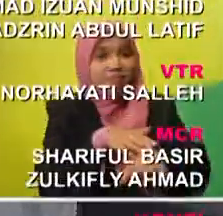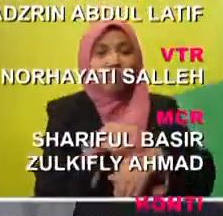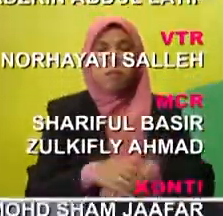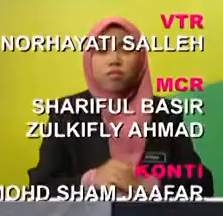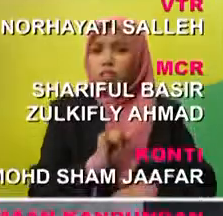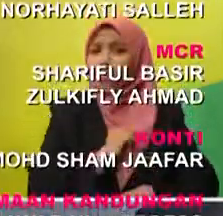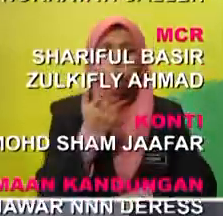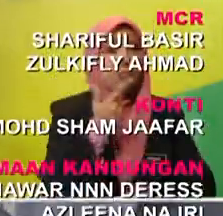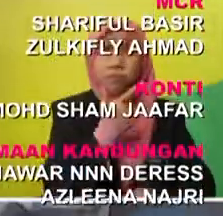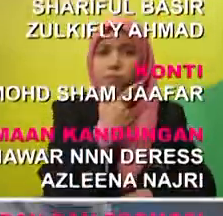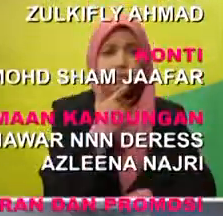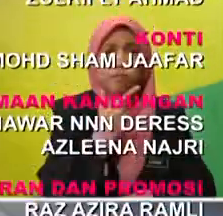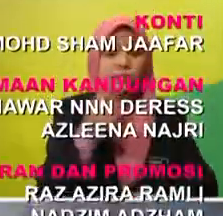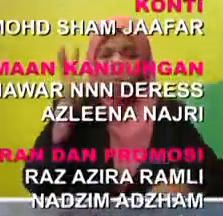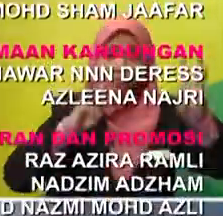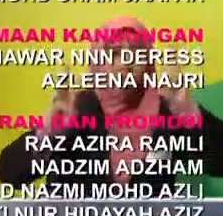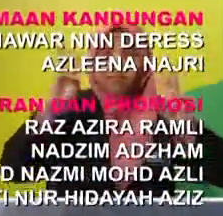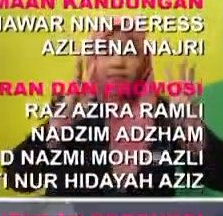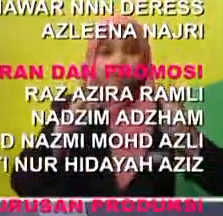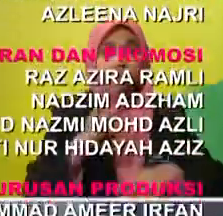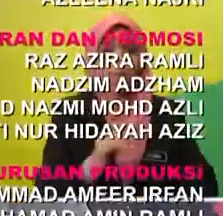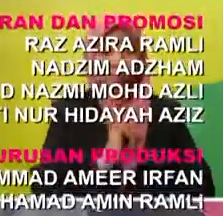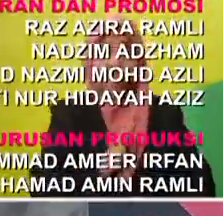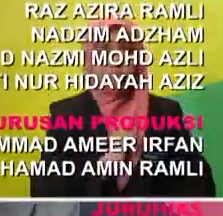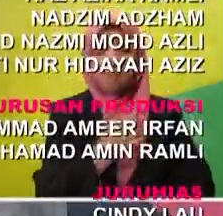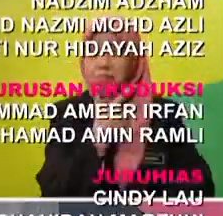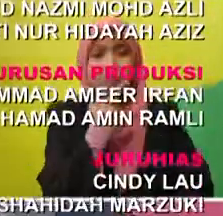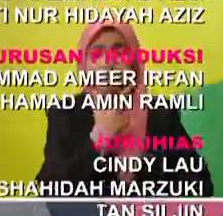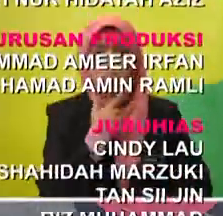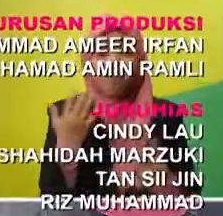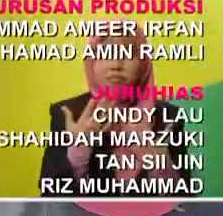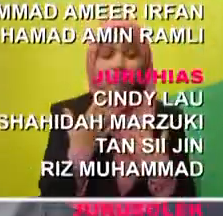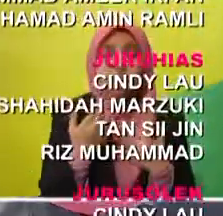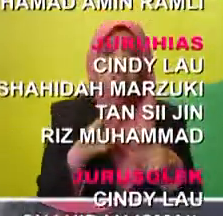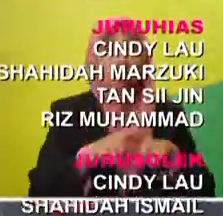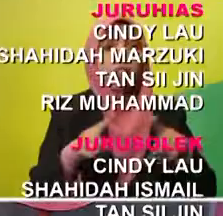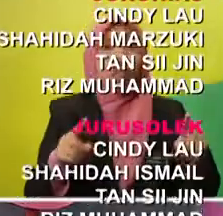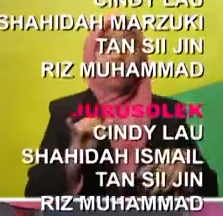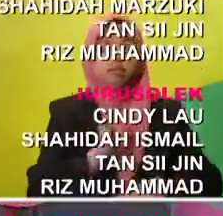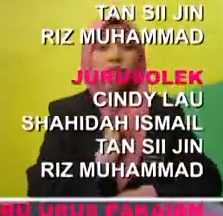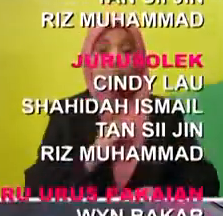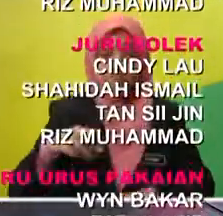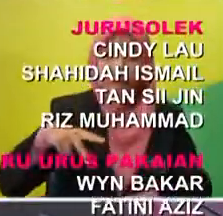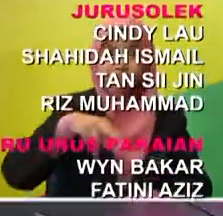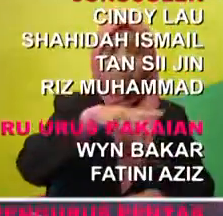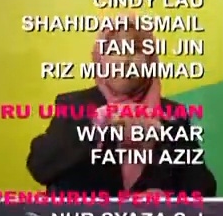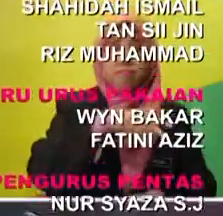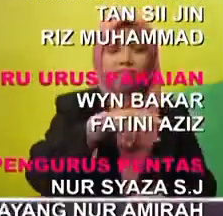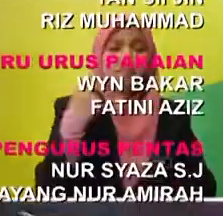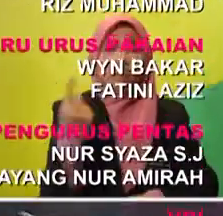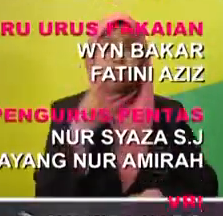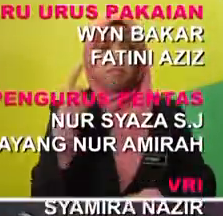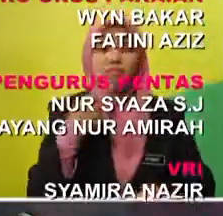perlahan-lahan. Saya tak nak bimbang, saya tak nak takut. Tapi saya jalan